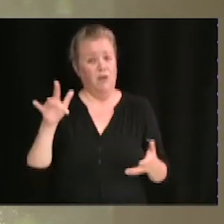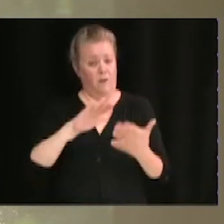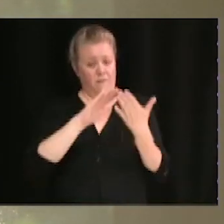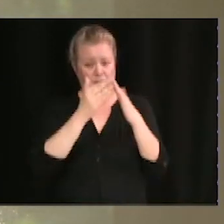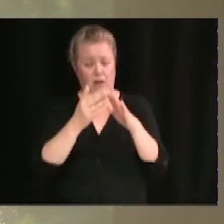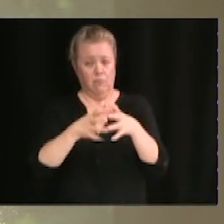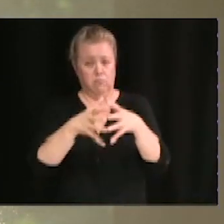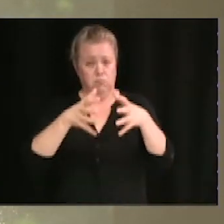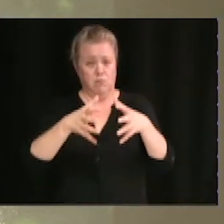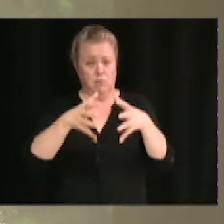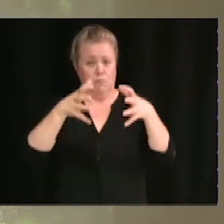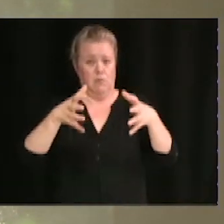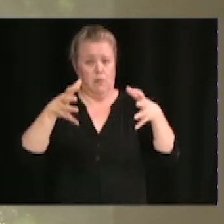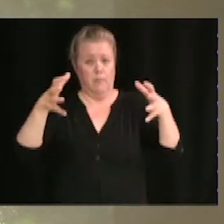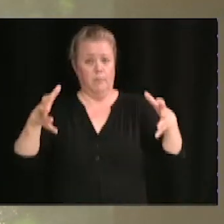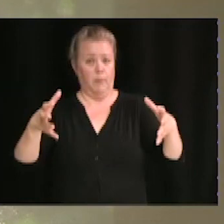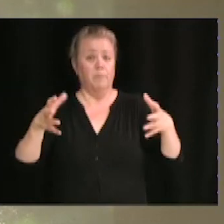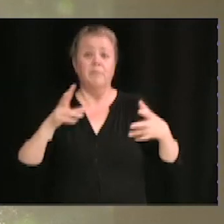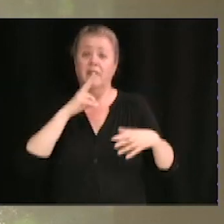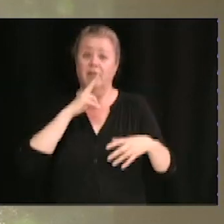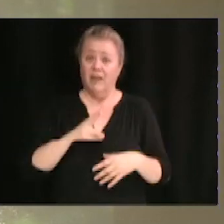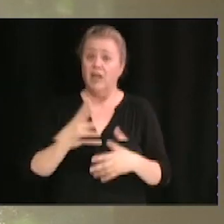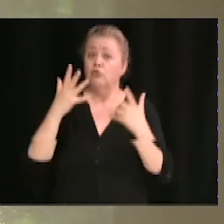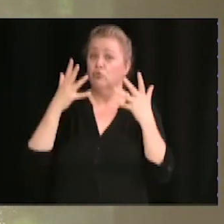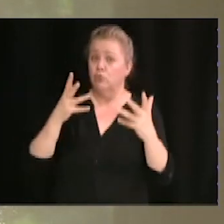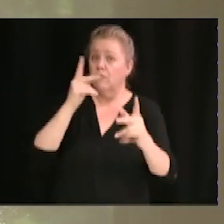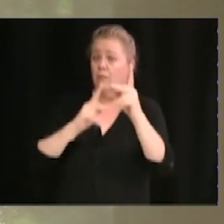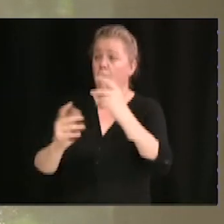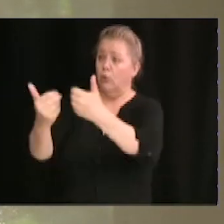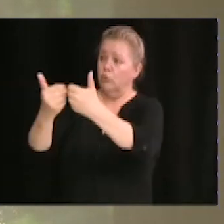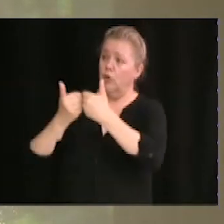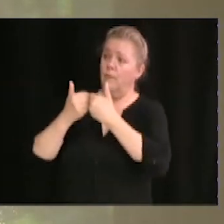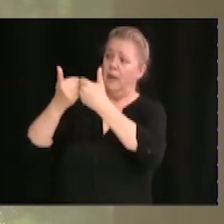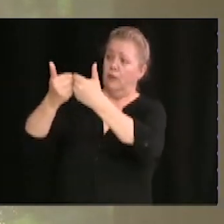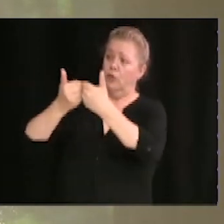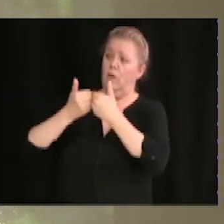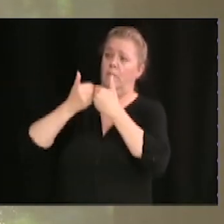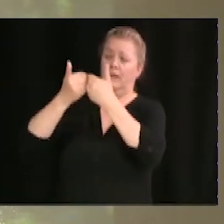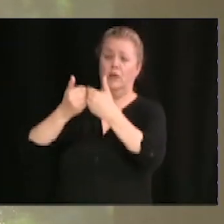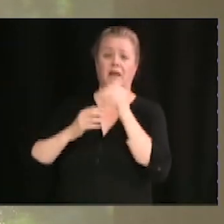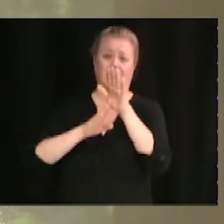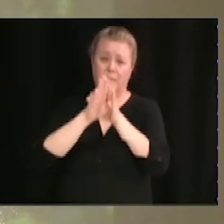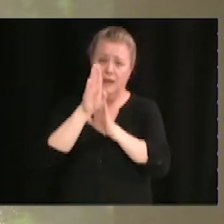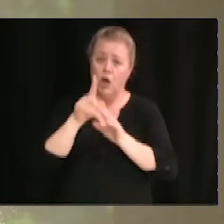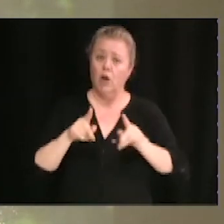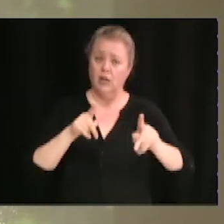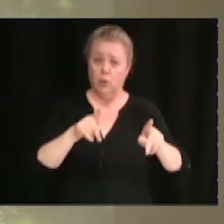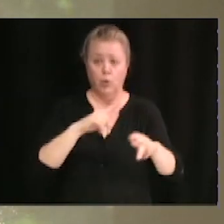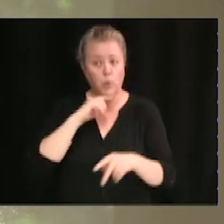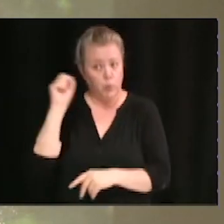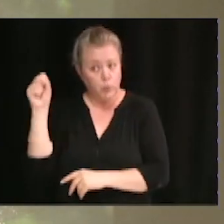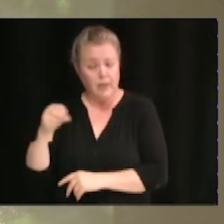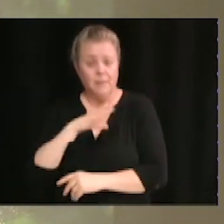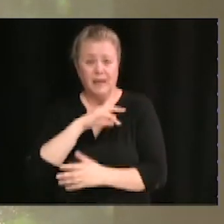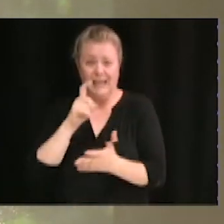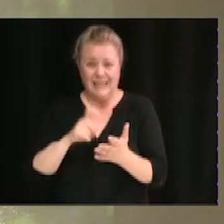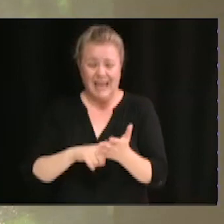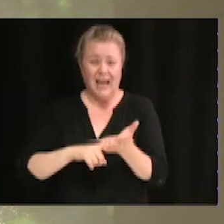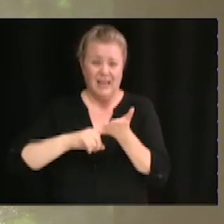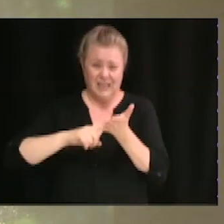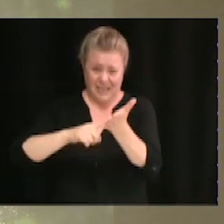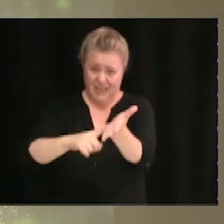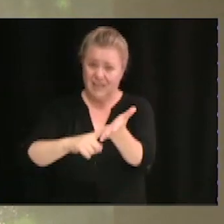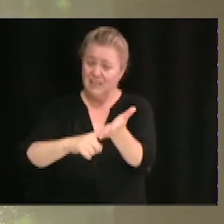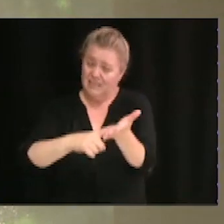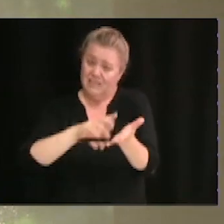régulièrement interpeller pour faire des travaux pour améliorer les rues. Et quand on le fait, bien, évidemment, il y a certains inconvénients. J'ai été buteur